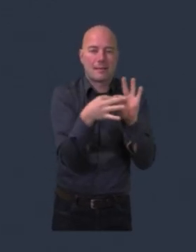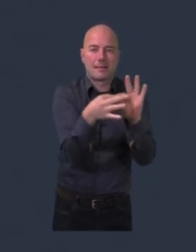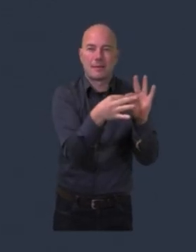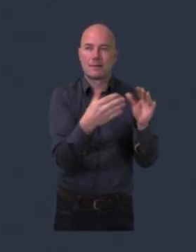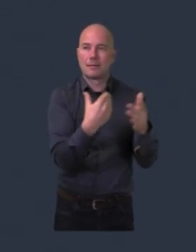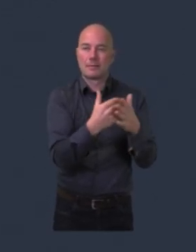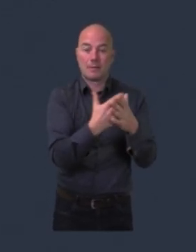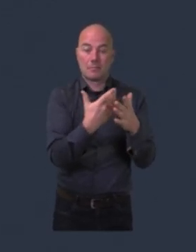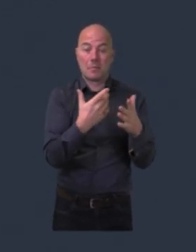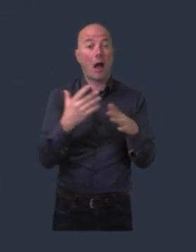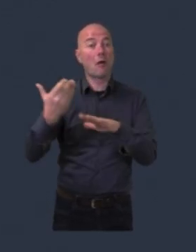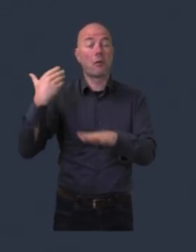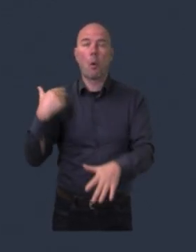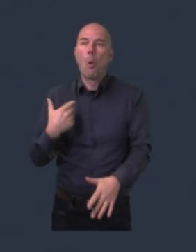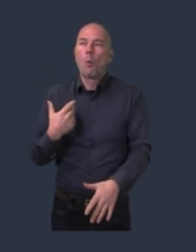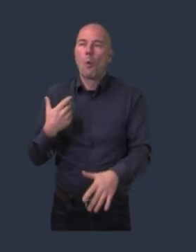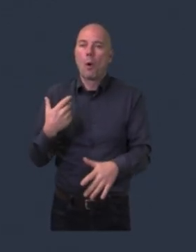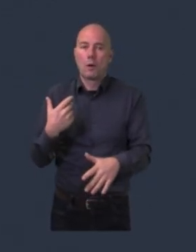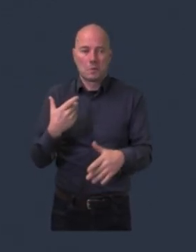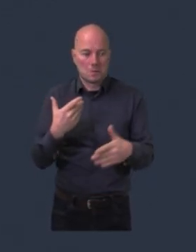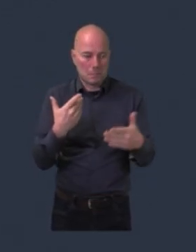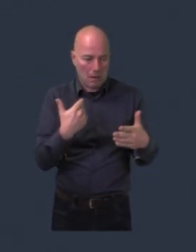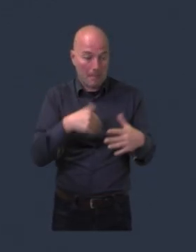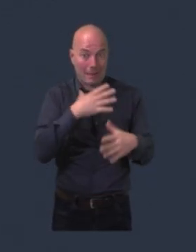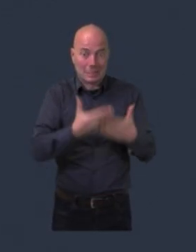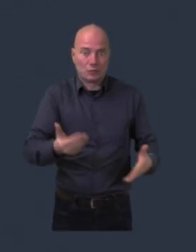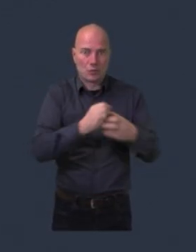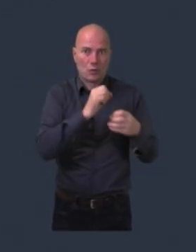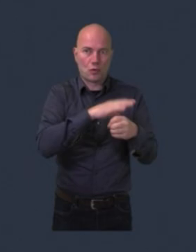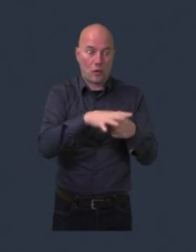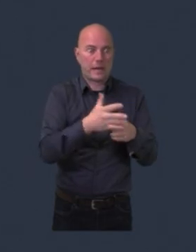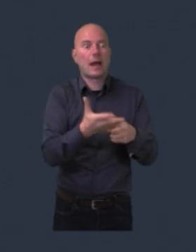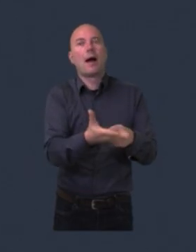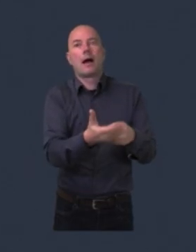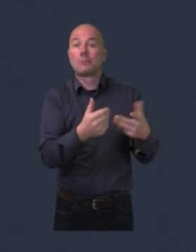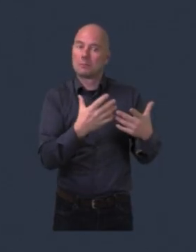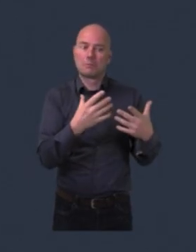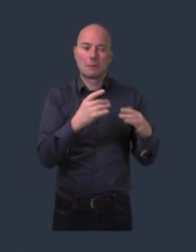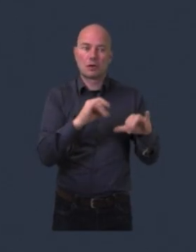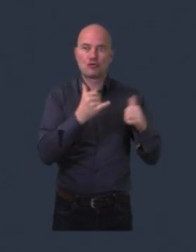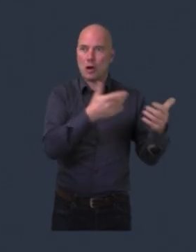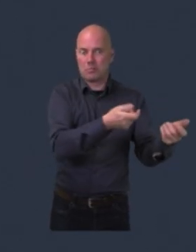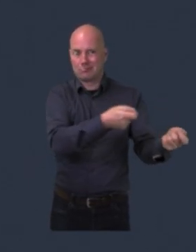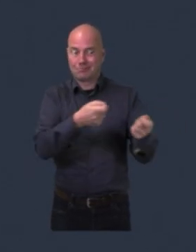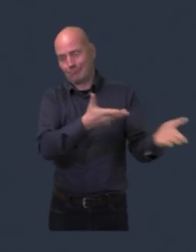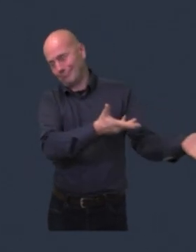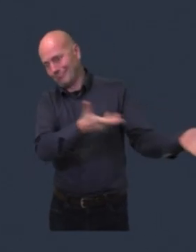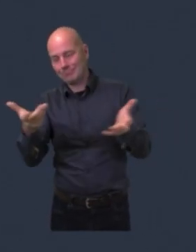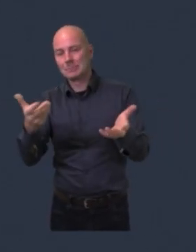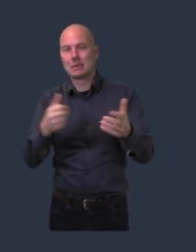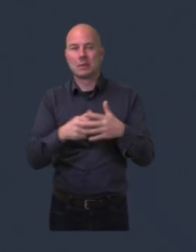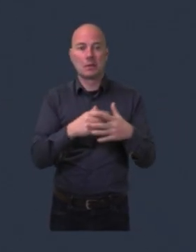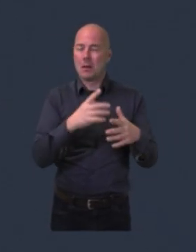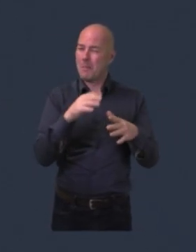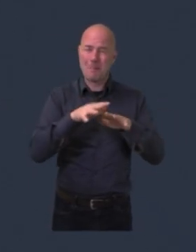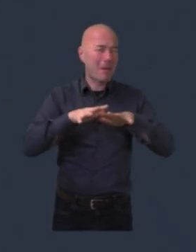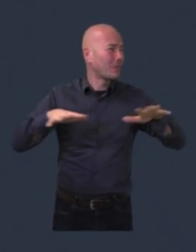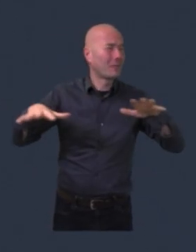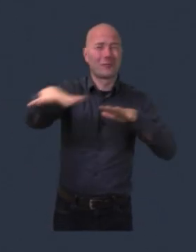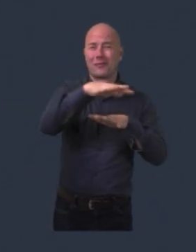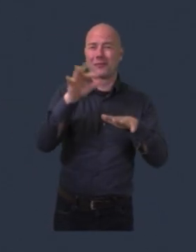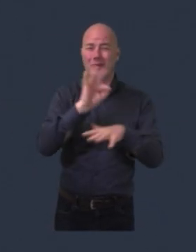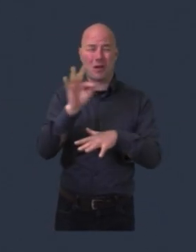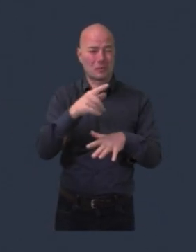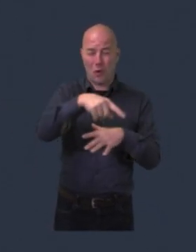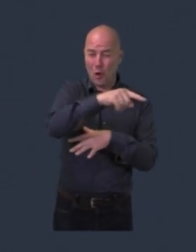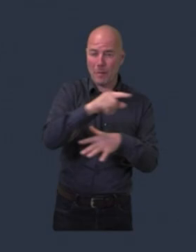sens à l'ère du Covid-19. Les jeunes ont été propulsés en première ligne pour prêter main forte. Partout en France, ils ont été solidaires avec leurs pairs, avec les personnes